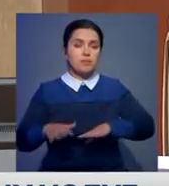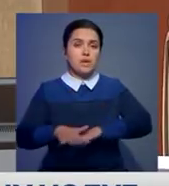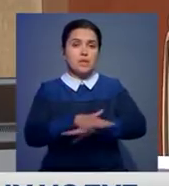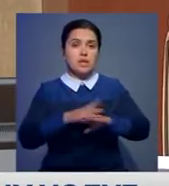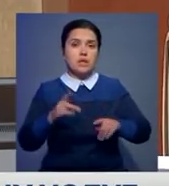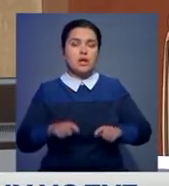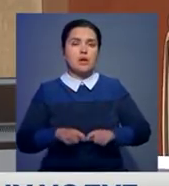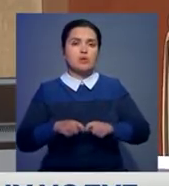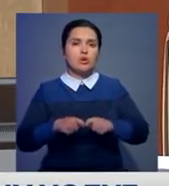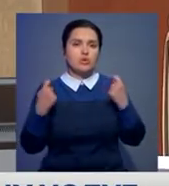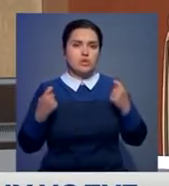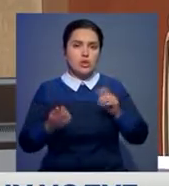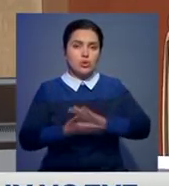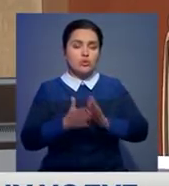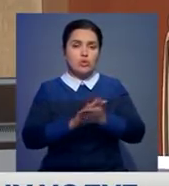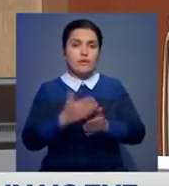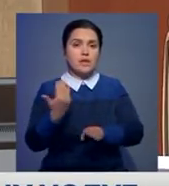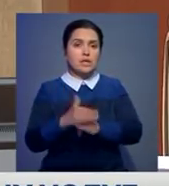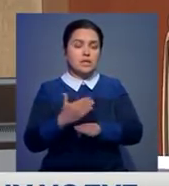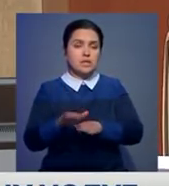на нарушение условий кредитования и